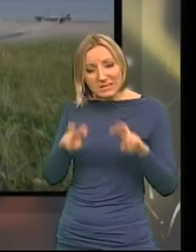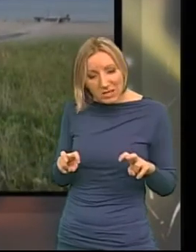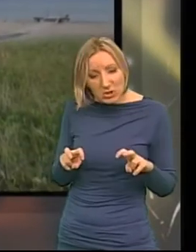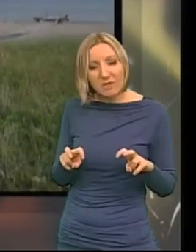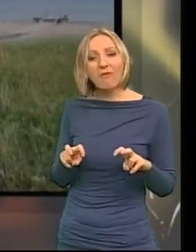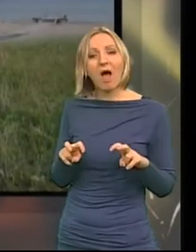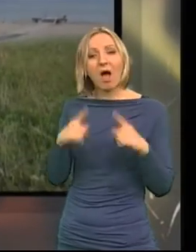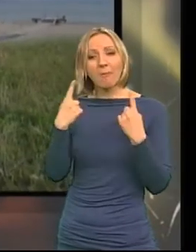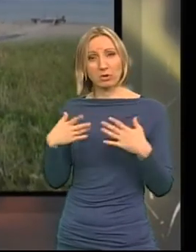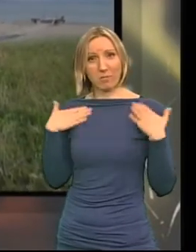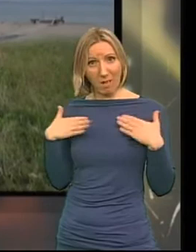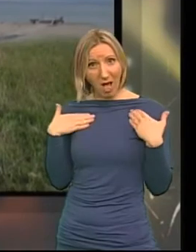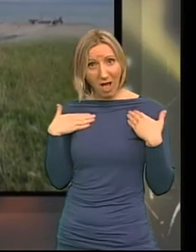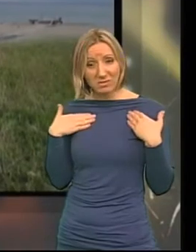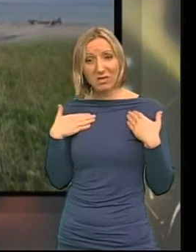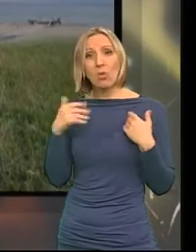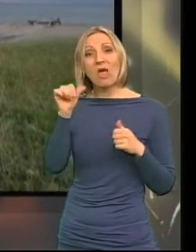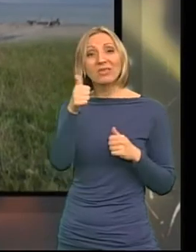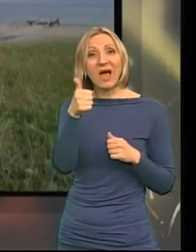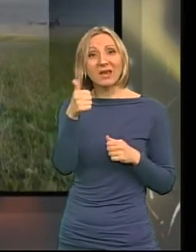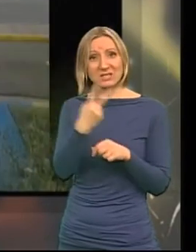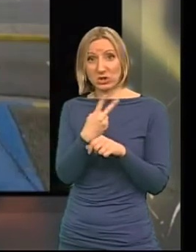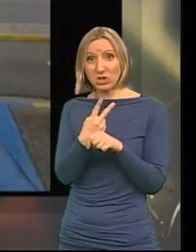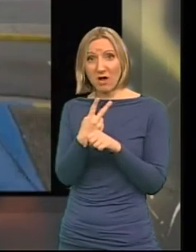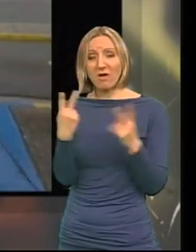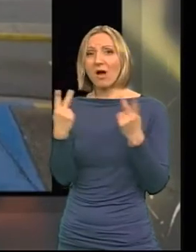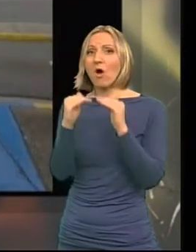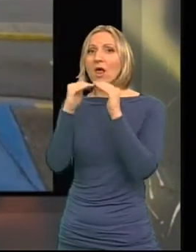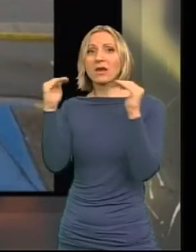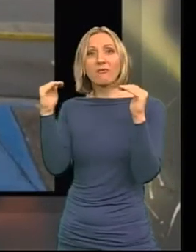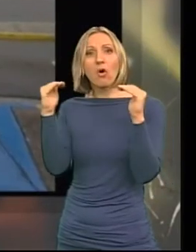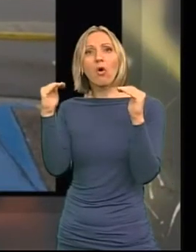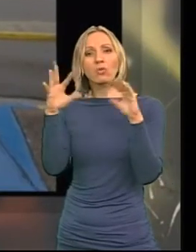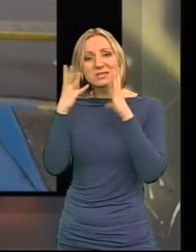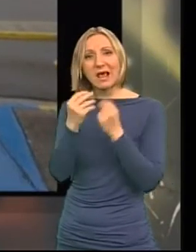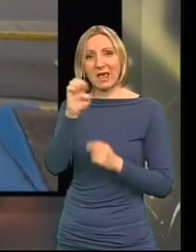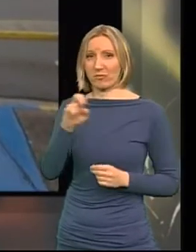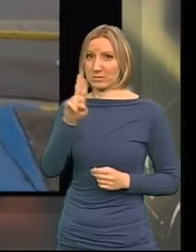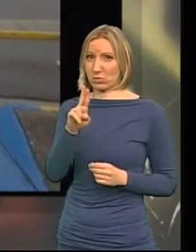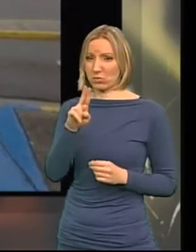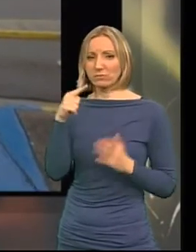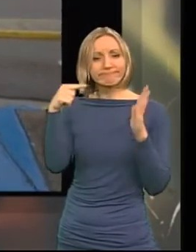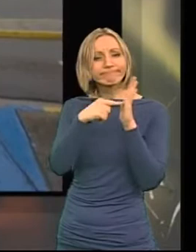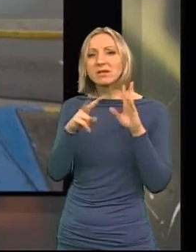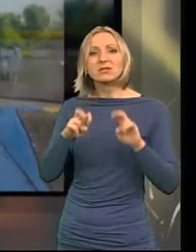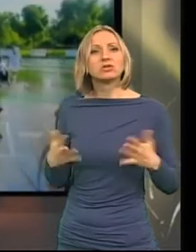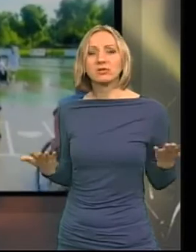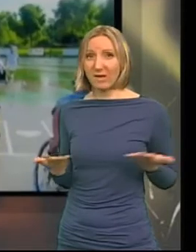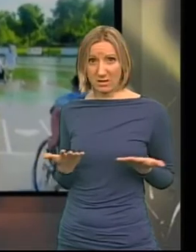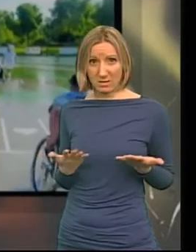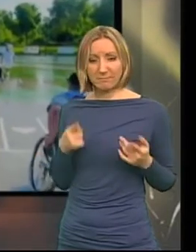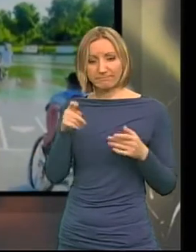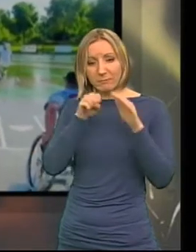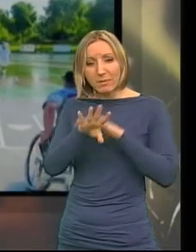zdravstvenim problemima ili invaliditetom u 11 zemalja, kao i na nivou cijele Evropske unije. Naglasak u ovom istraživanju bio je na